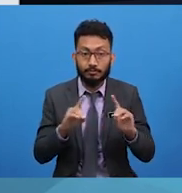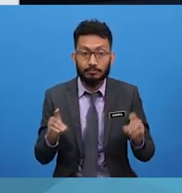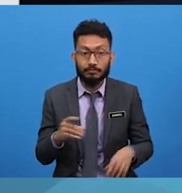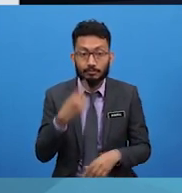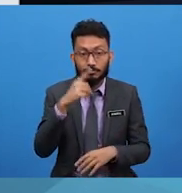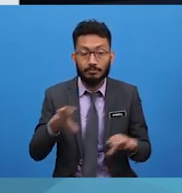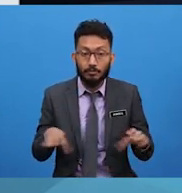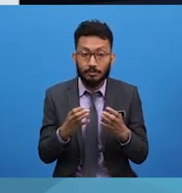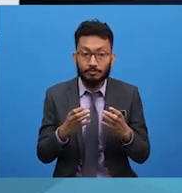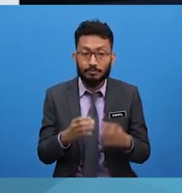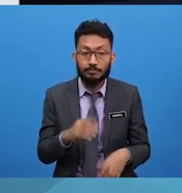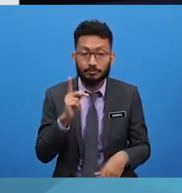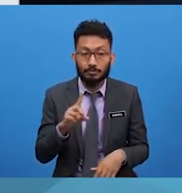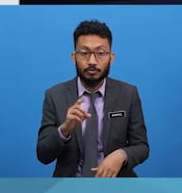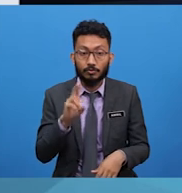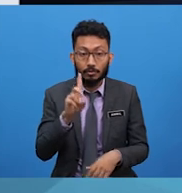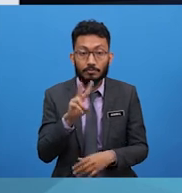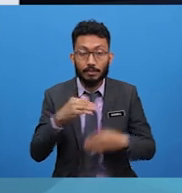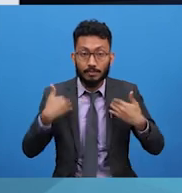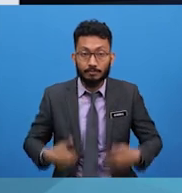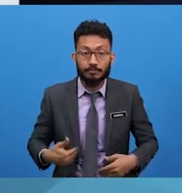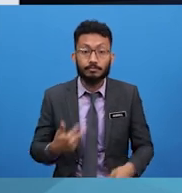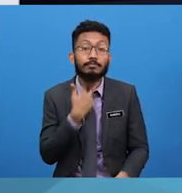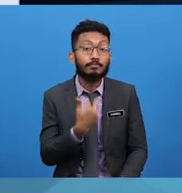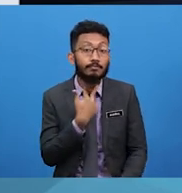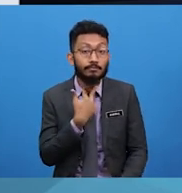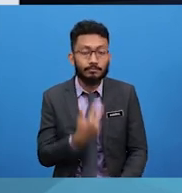untuk menghasilkan sehelai gaun hamil.